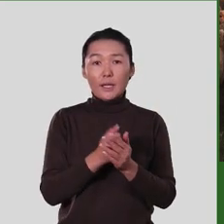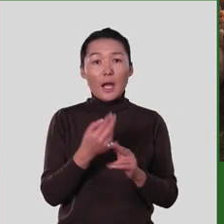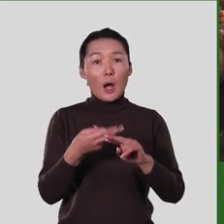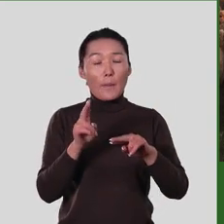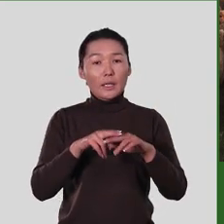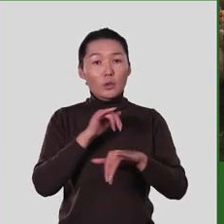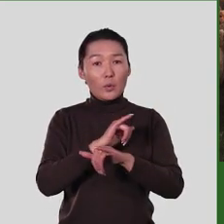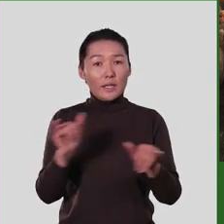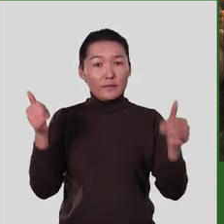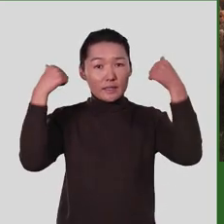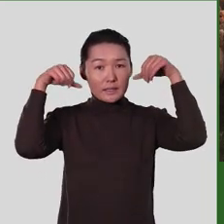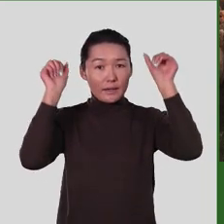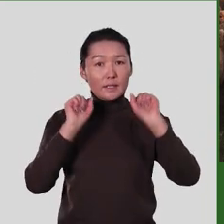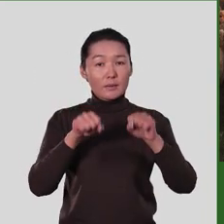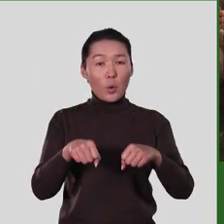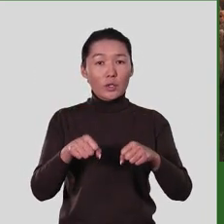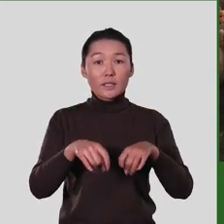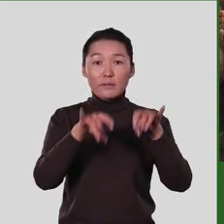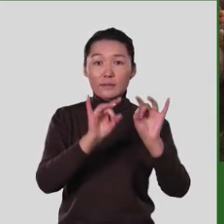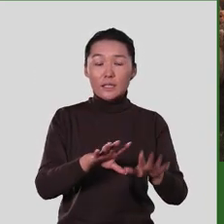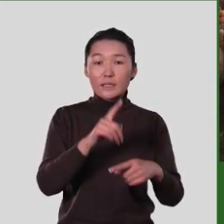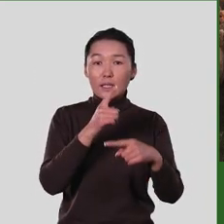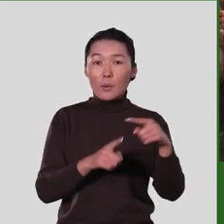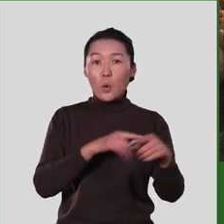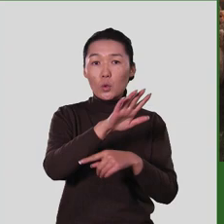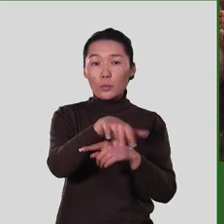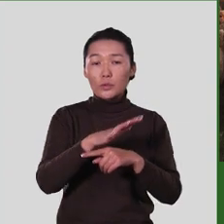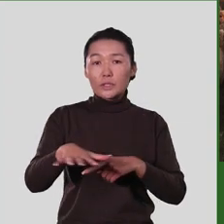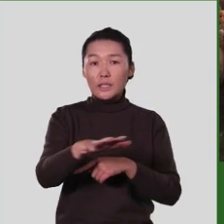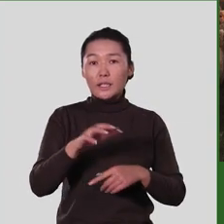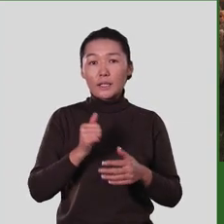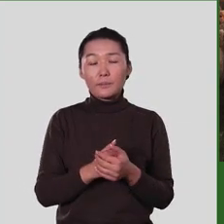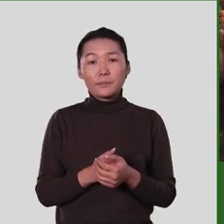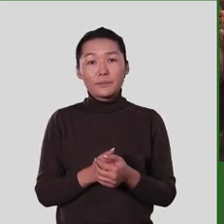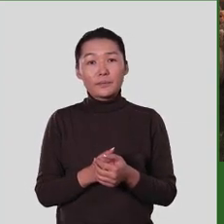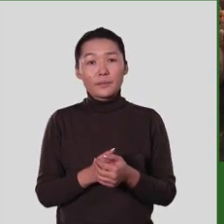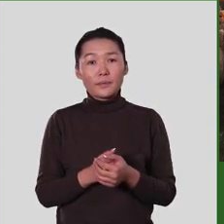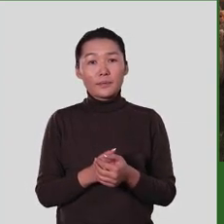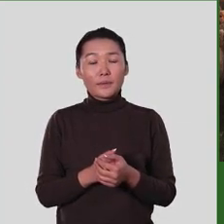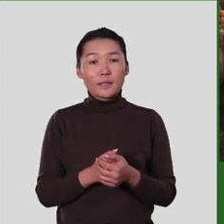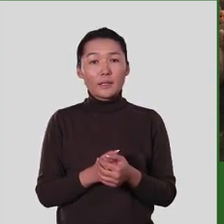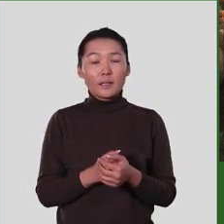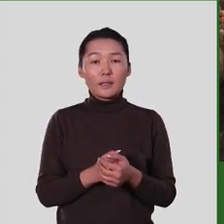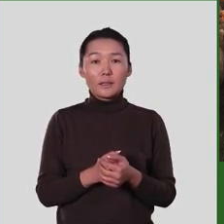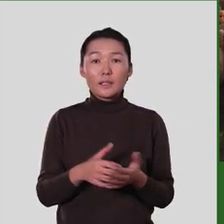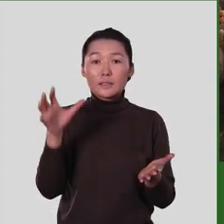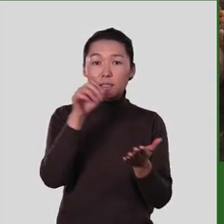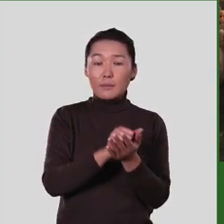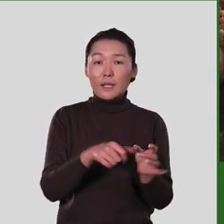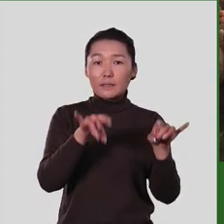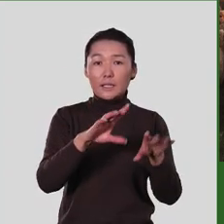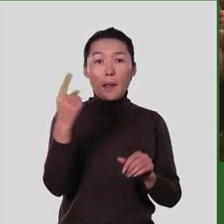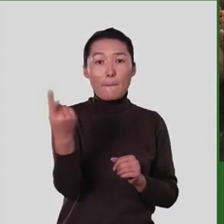разводить овец можно даже в австралийской полупустыне. По поголовью овец Австралия занимает первое место в